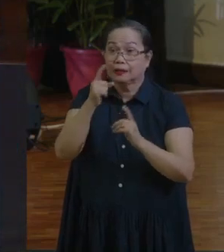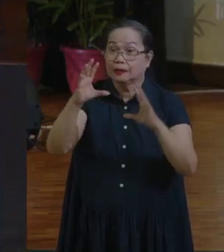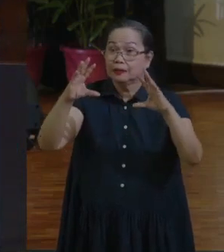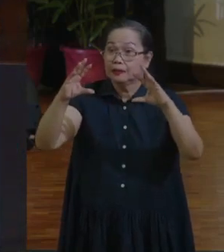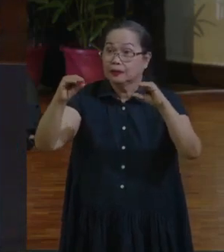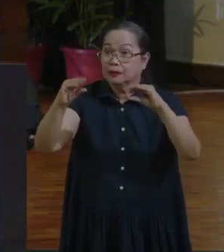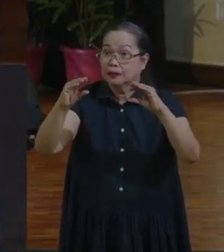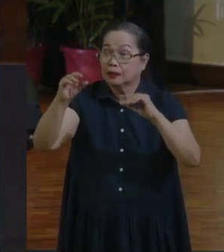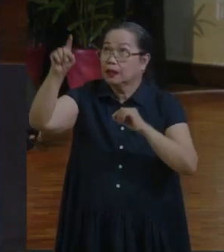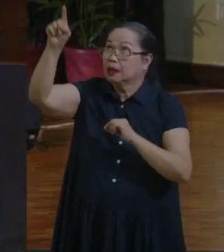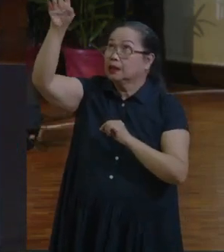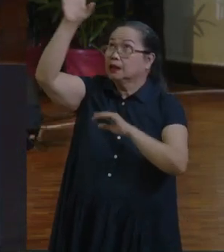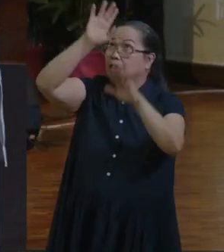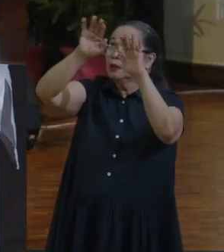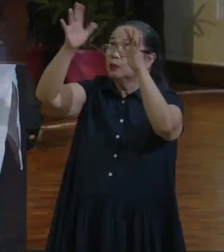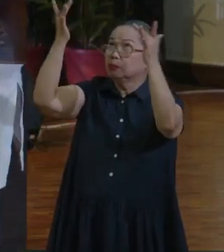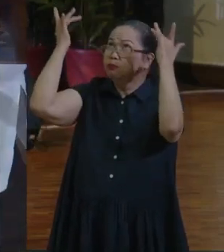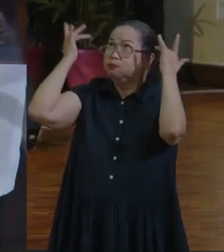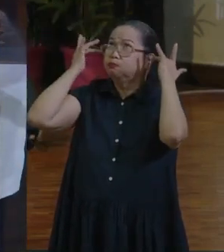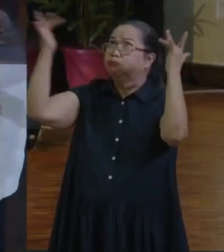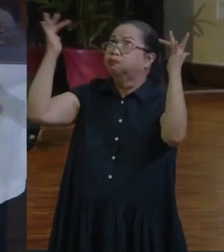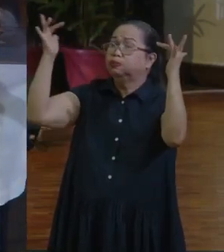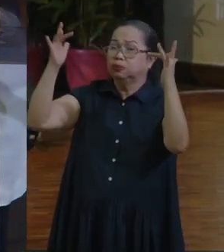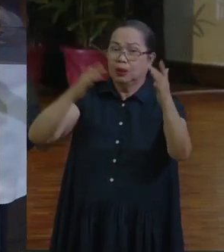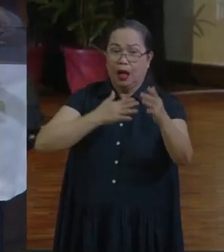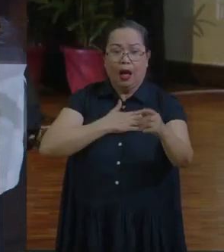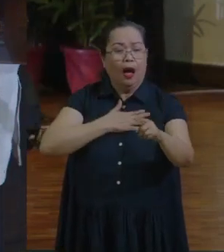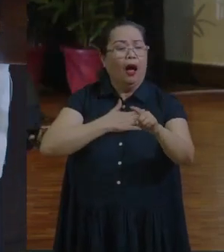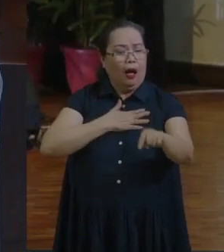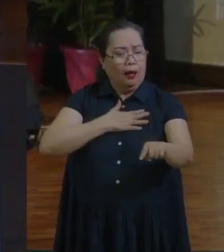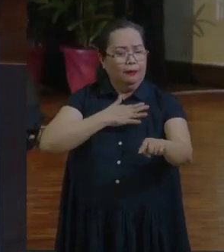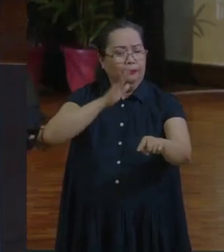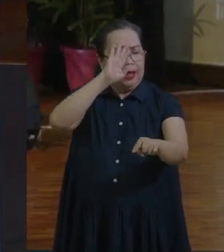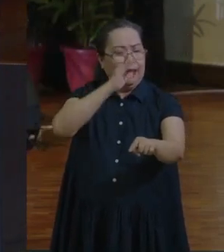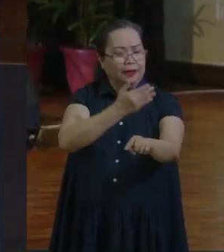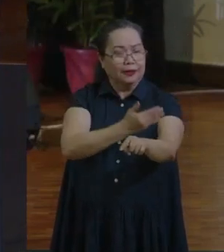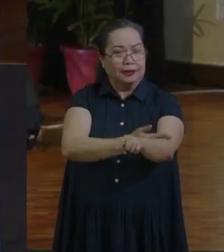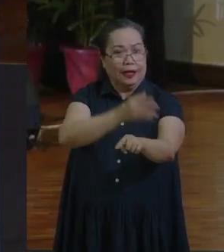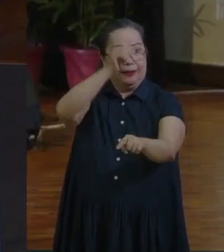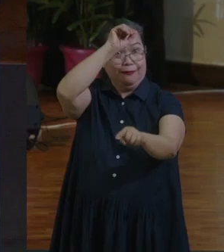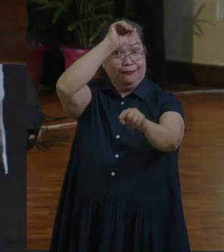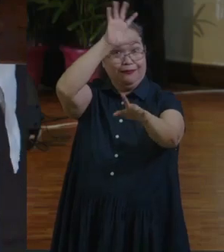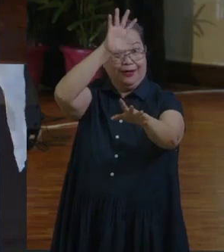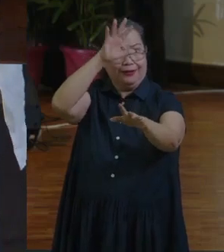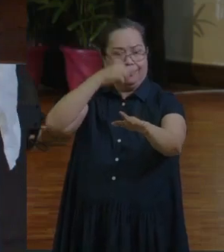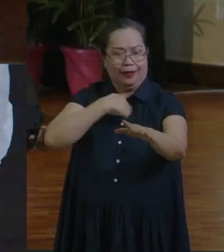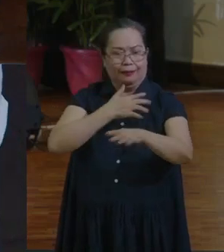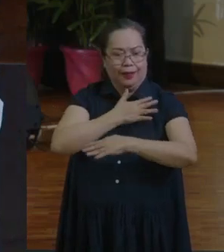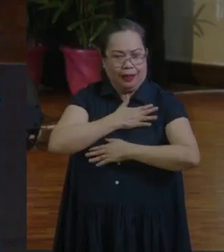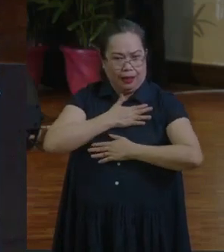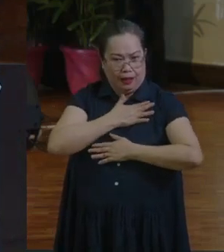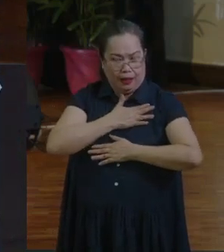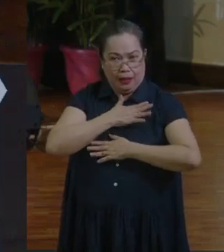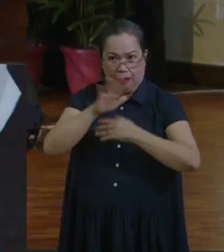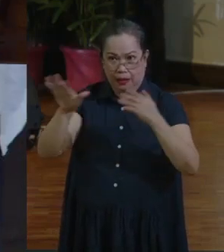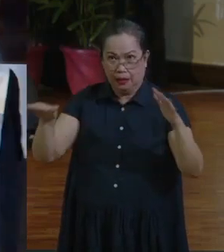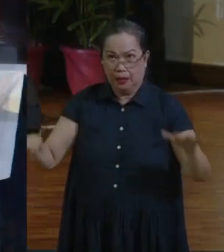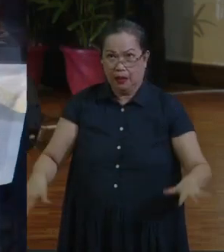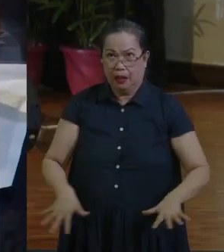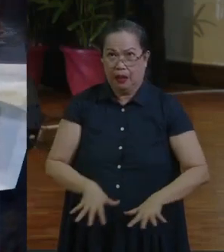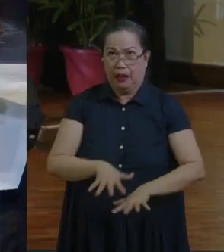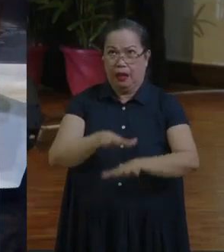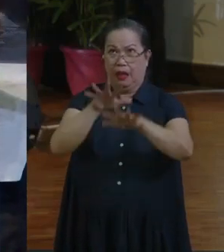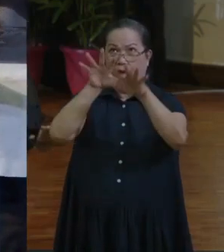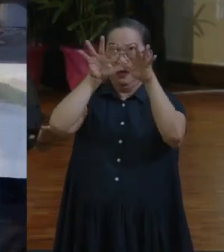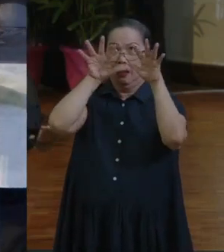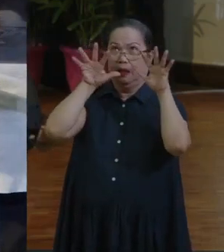nangusap ang Diyos Ama. Sinabi niya, "This is my beloved Son, of whom I am well pleased." Nakita to lahat ni John the